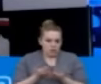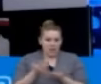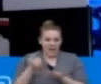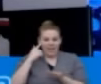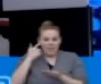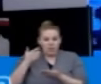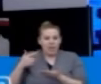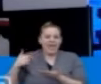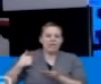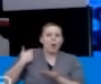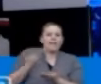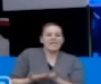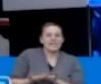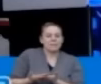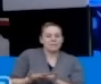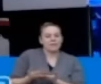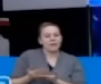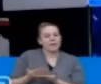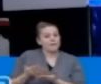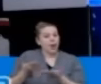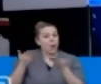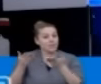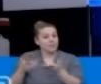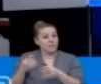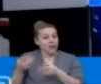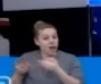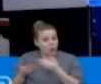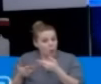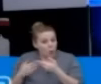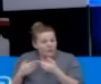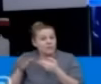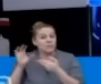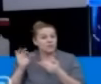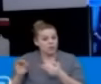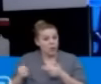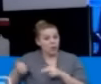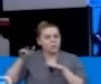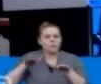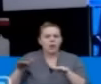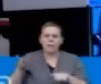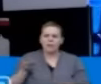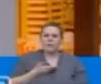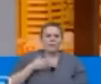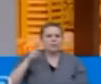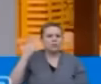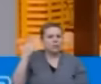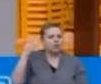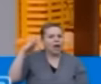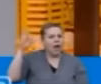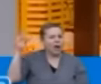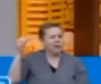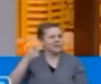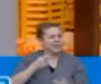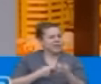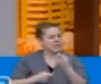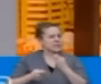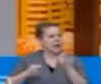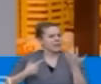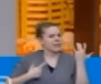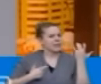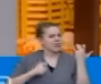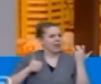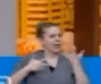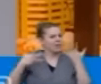שיועציו ועוזריו וקרוביו של ראש הממשלה חותכים קופון של 3% על עסקת הנשק הגדולה